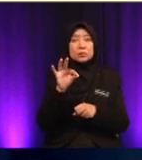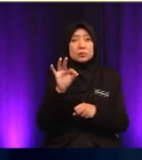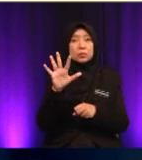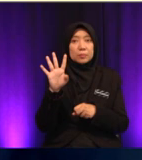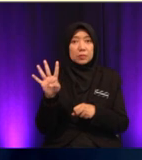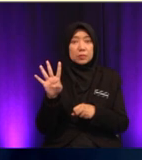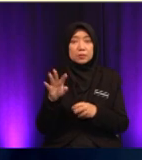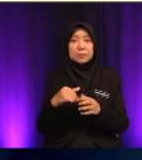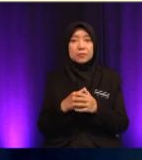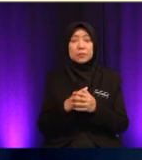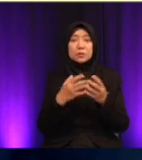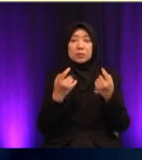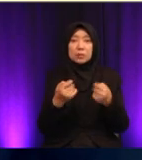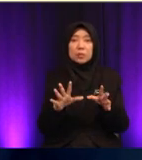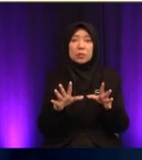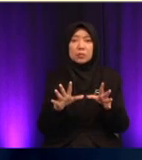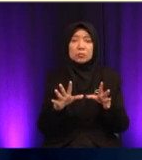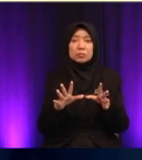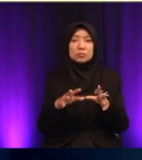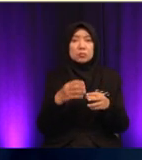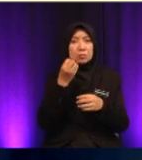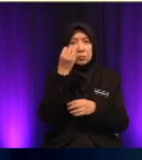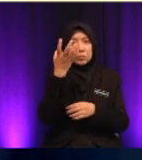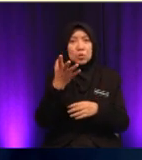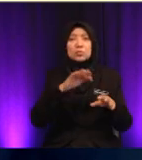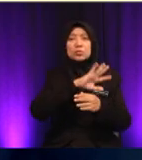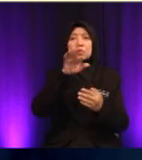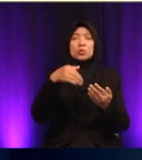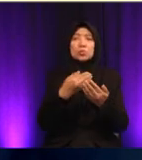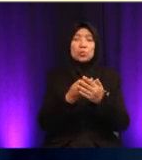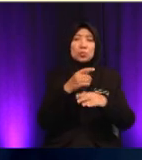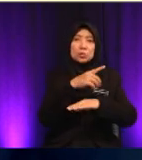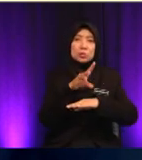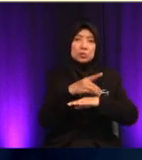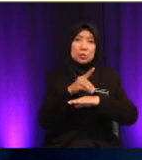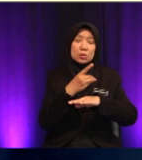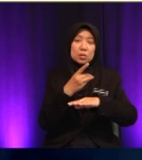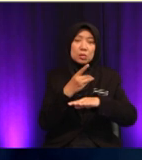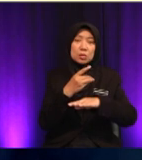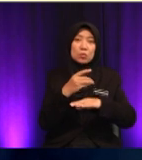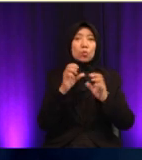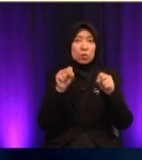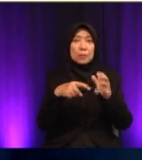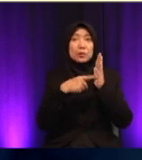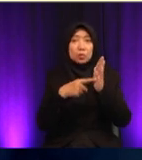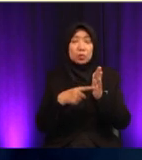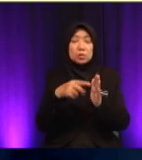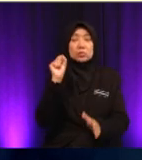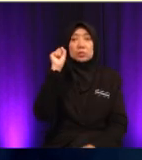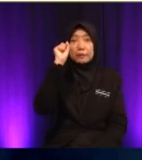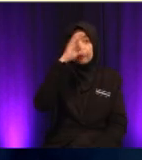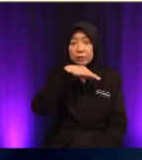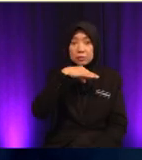Dia telah mengemukakan hipotesis semua Zarah boleh menunjukkan gelombang sifat-sifat gelombang tadi